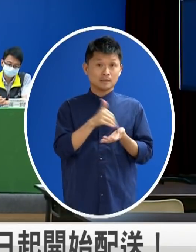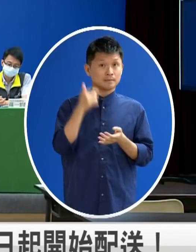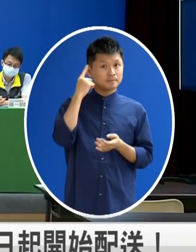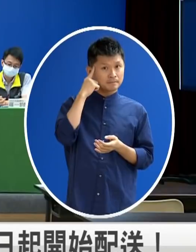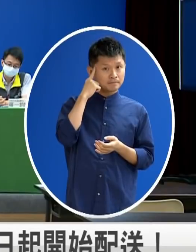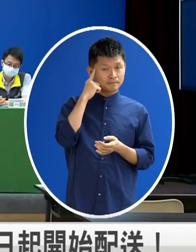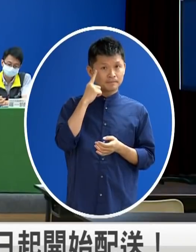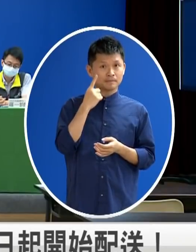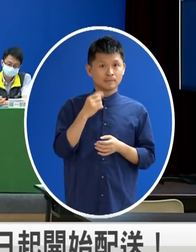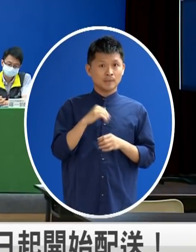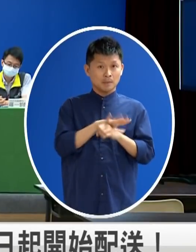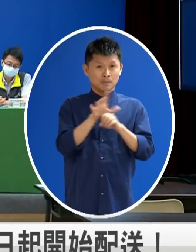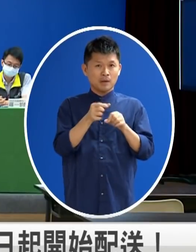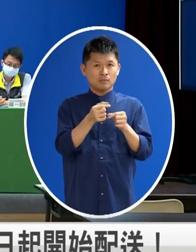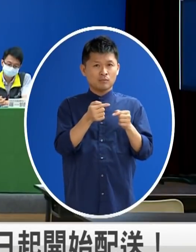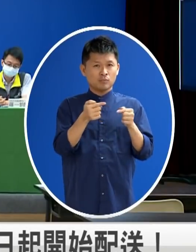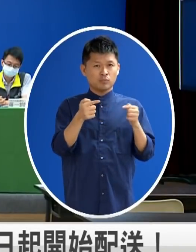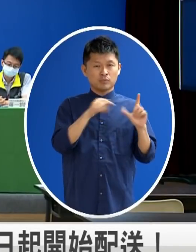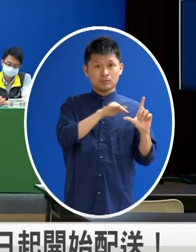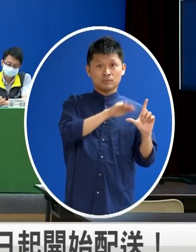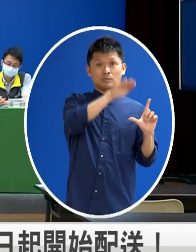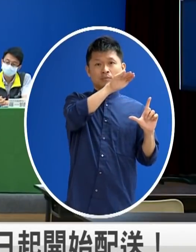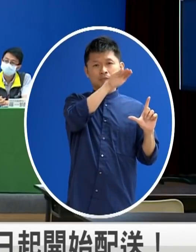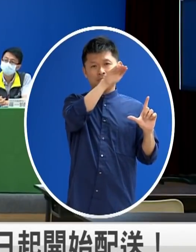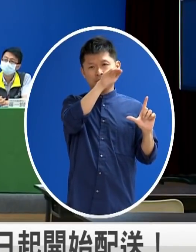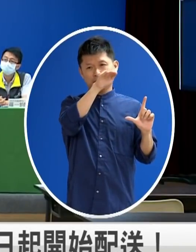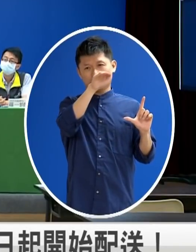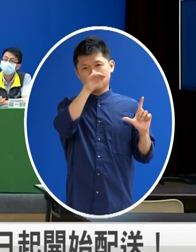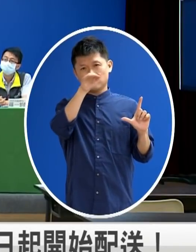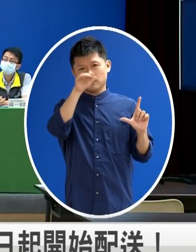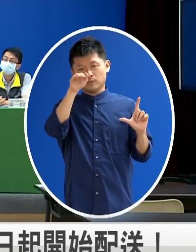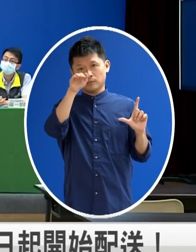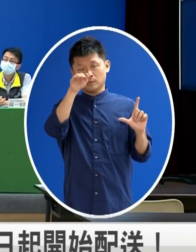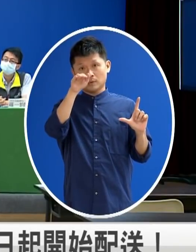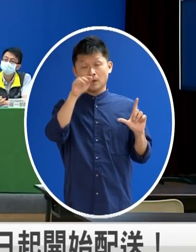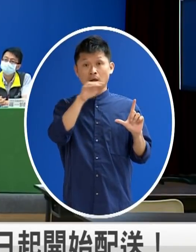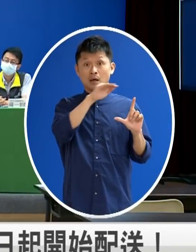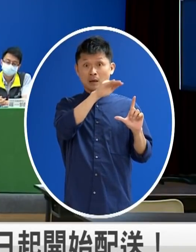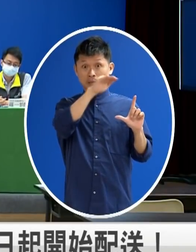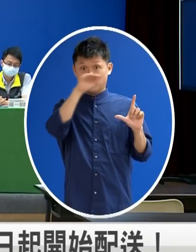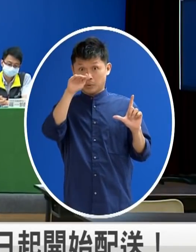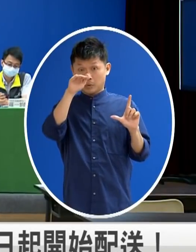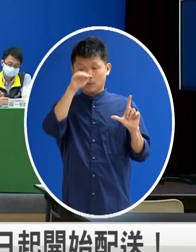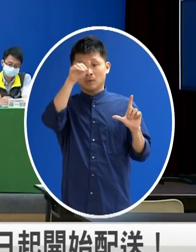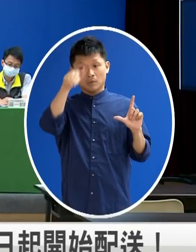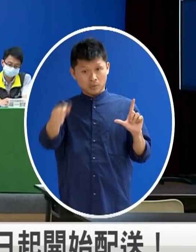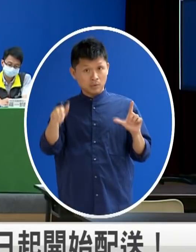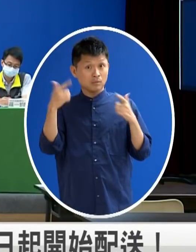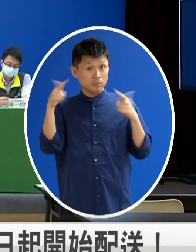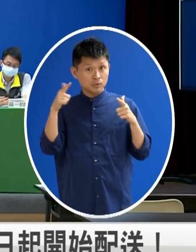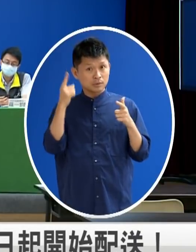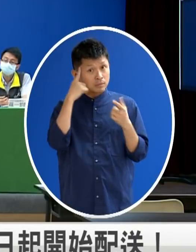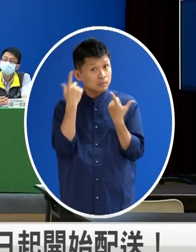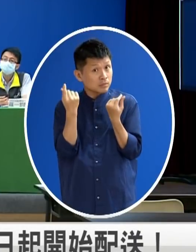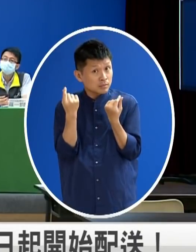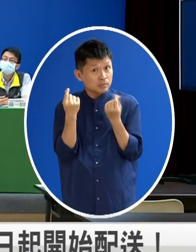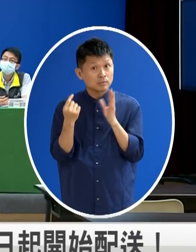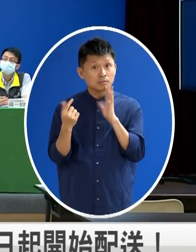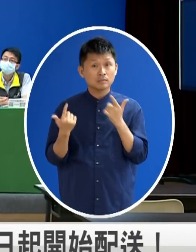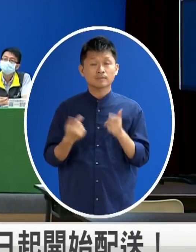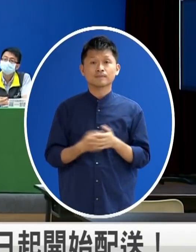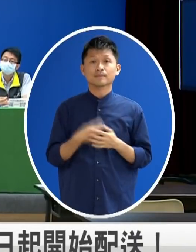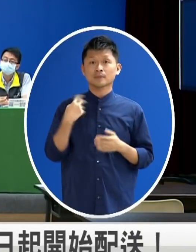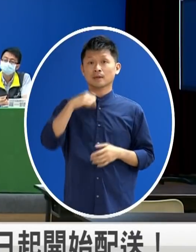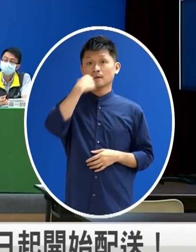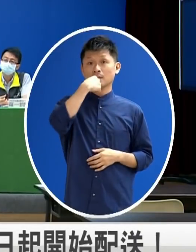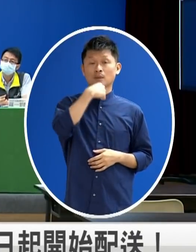就会走到平原了，那真跟刚刚部长说的平稳但不是趋缓是不是类似的意思？那也有人说目前